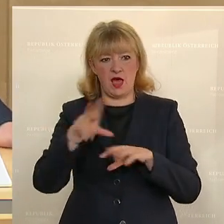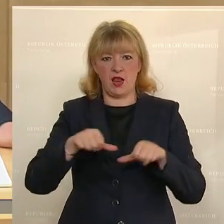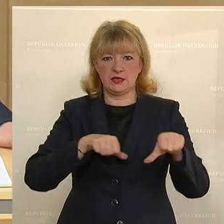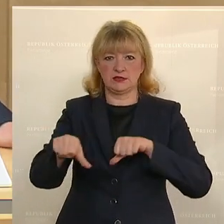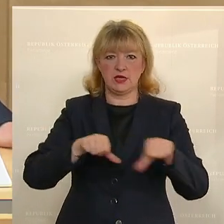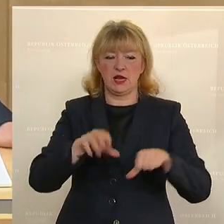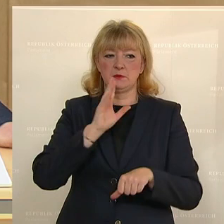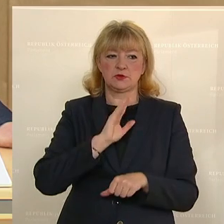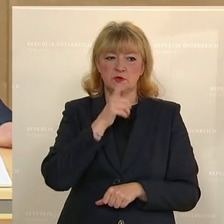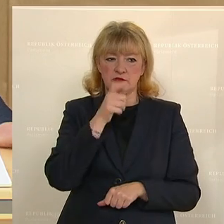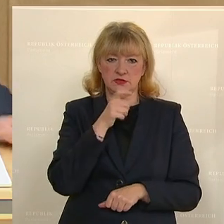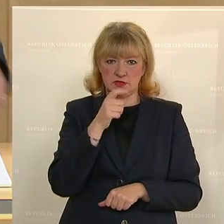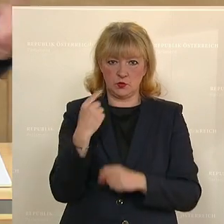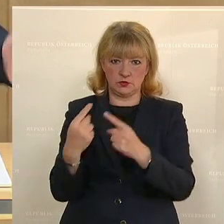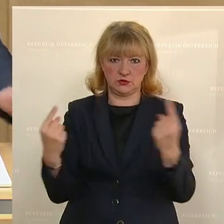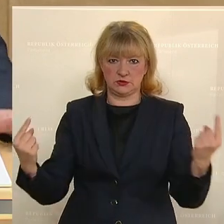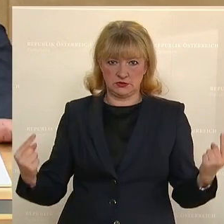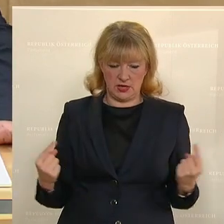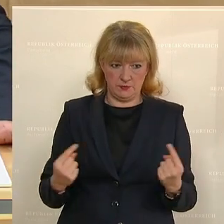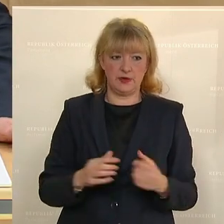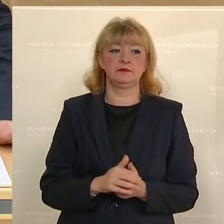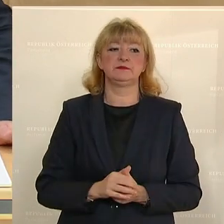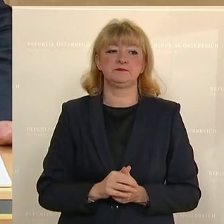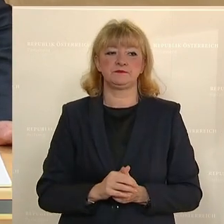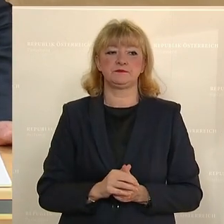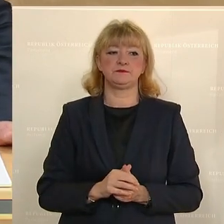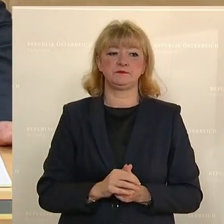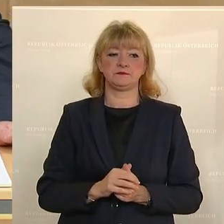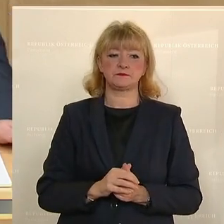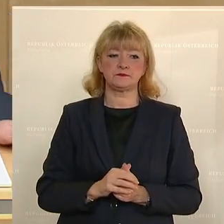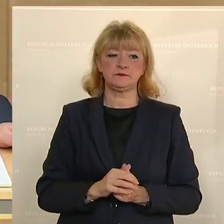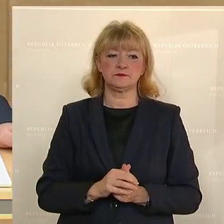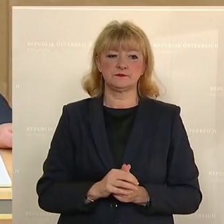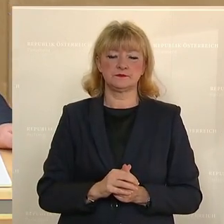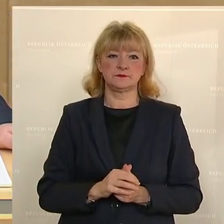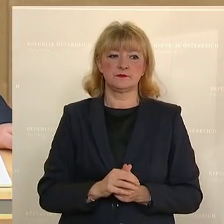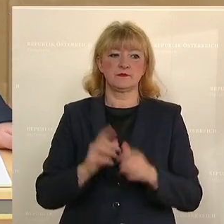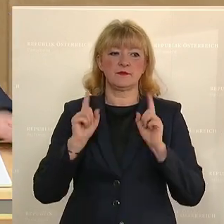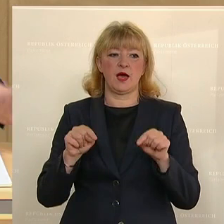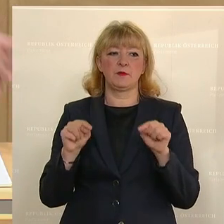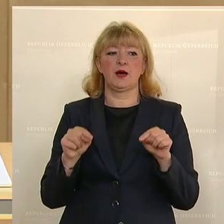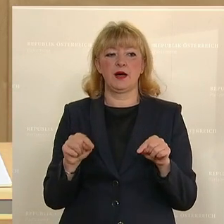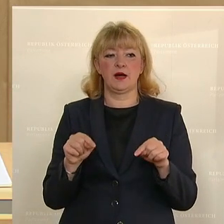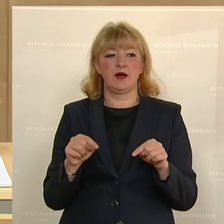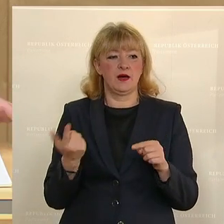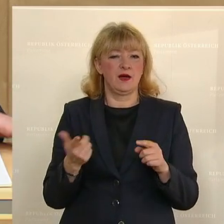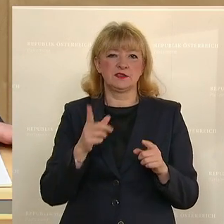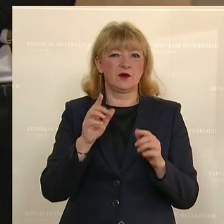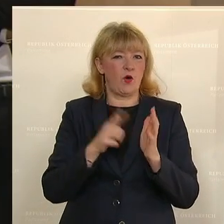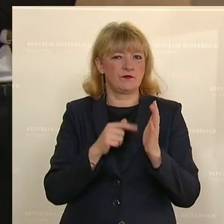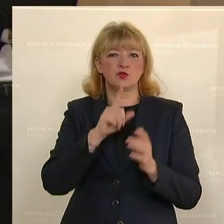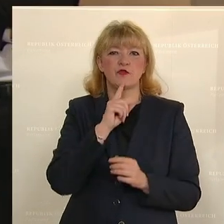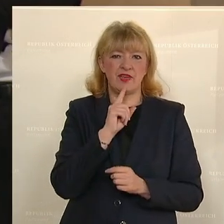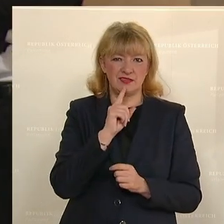ihre Pensionsversicherungsbeiträge, ihre Sozialversicherungsbeiträge. Aber die sind in der Regel oft unzureichend,